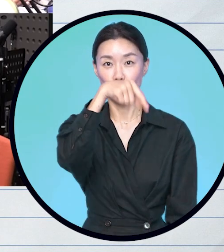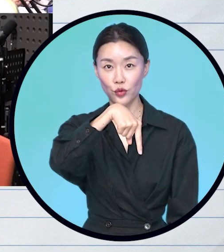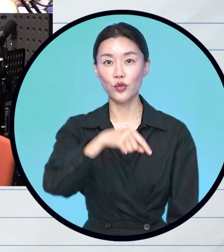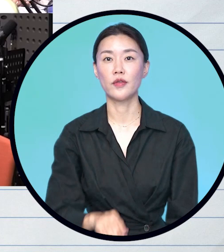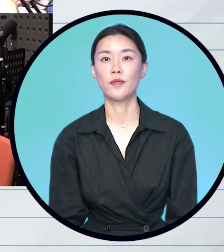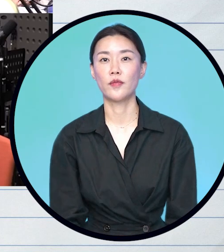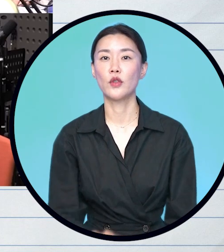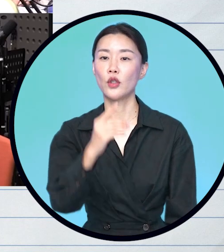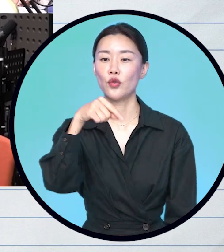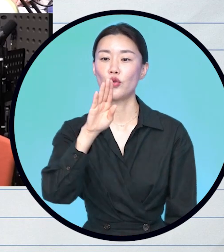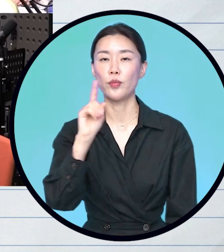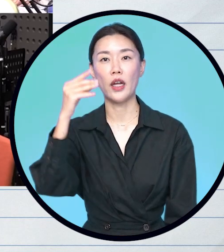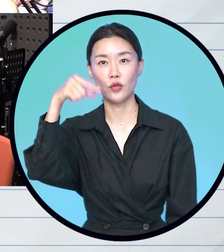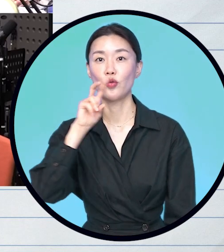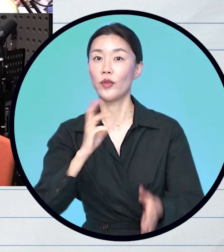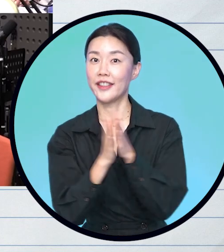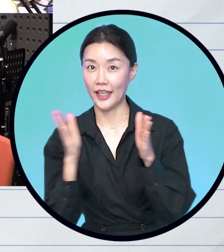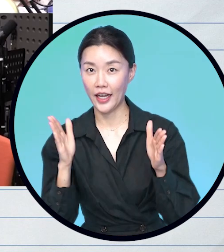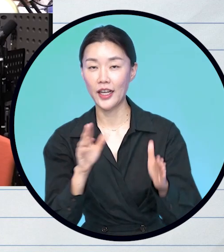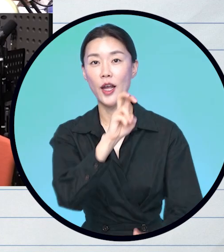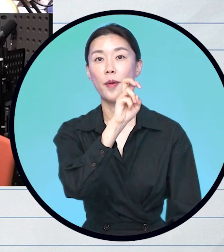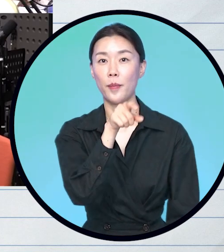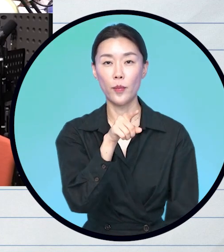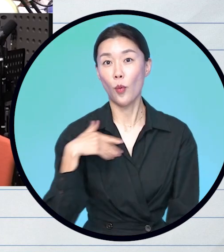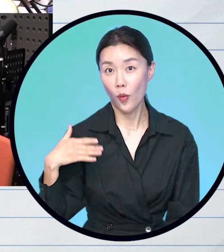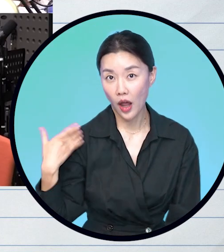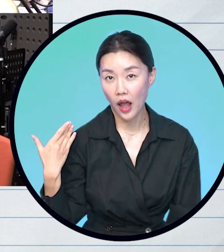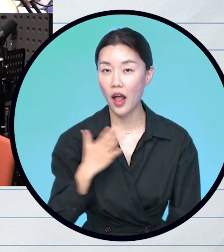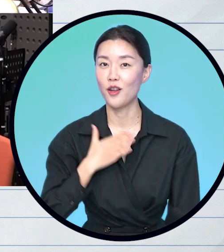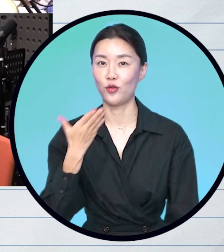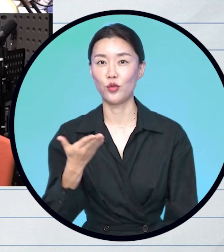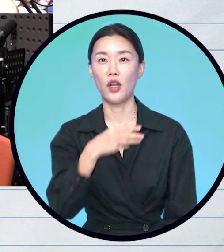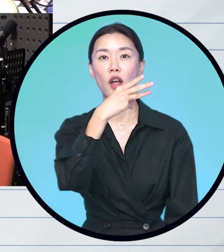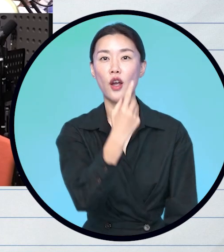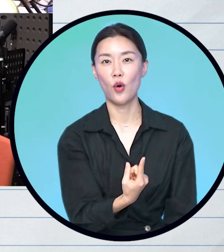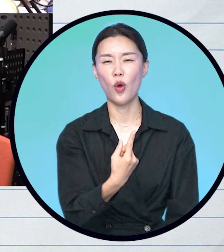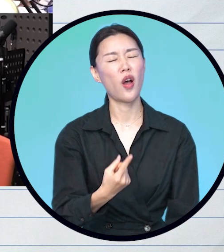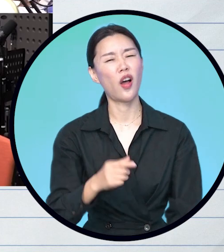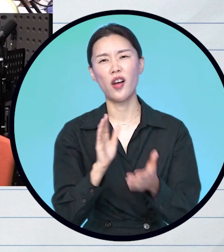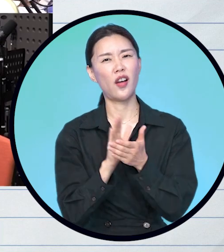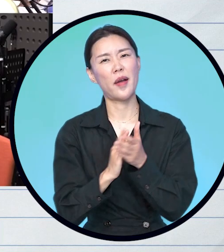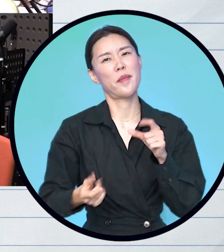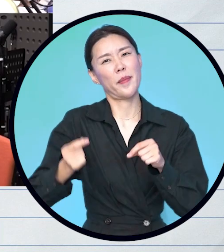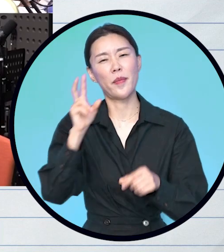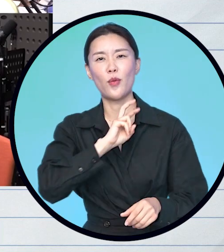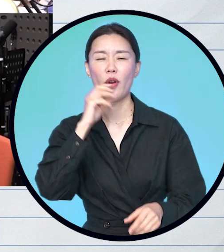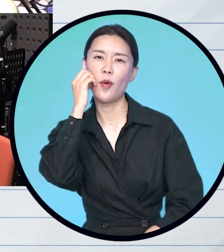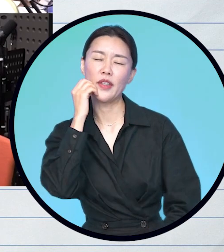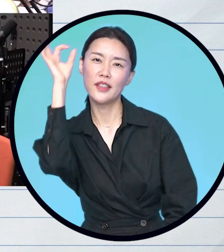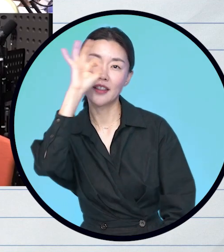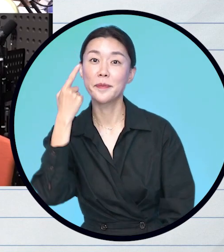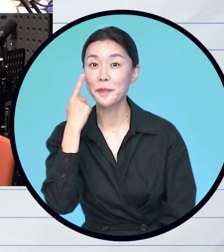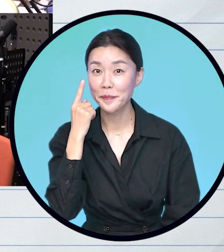투 투모로우바이투게더 컴백했습니다. 모 모르신다고요? 알려드리죠. 로 오마이갓. 빨리 음원 사이트에서 제로바이원